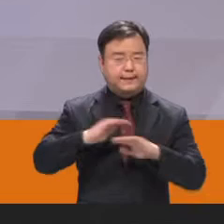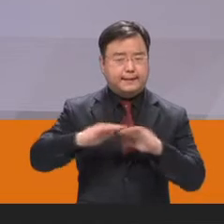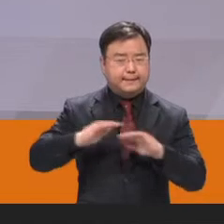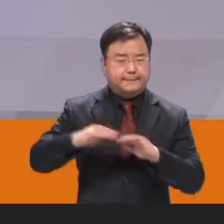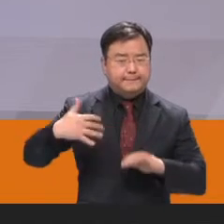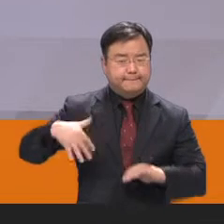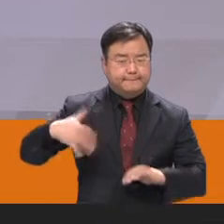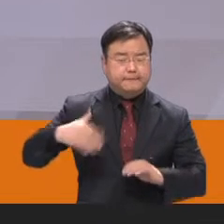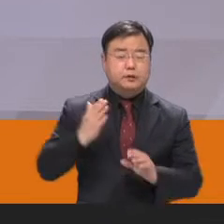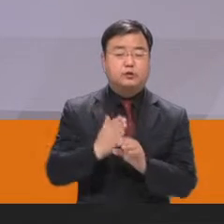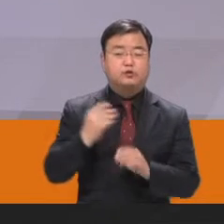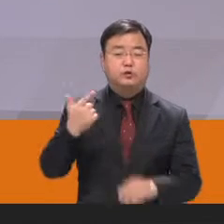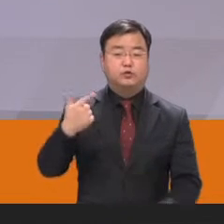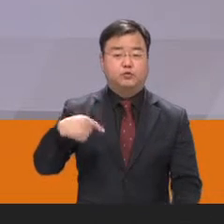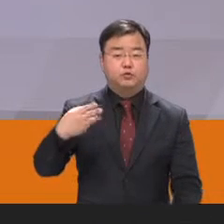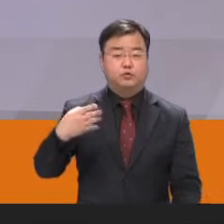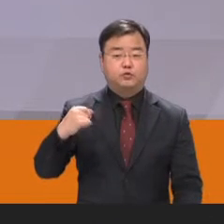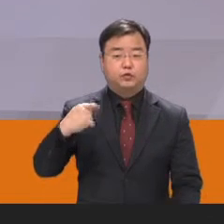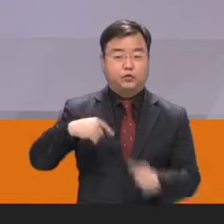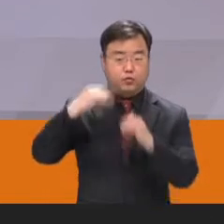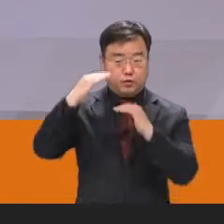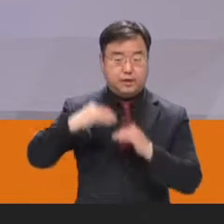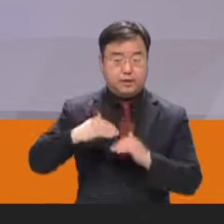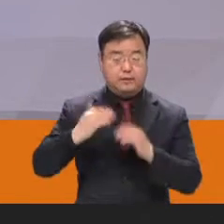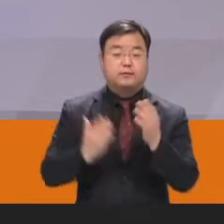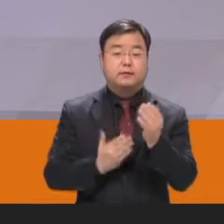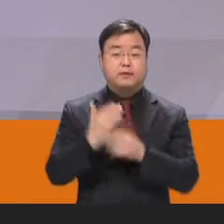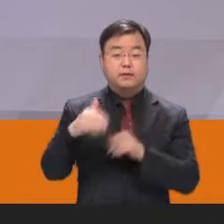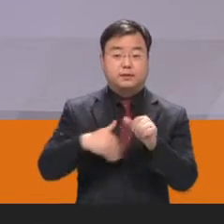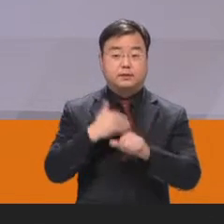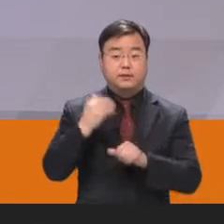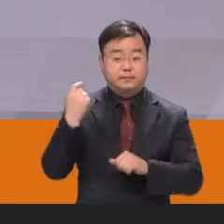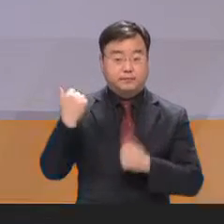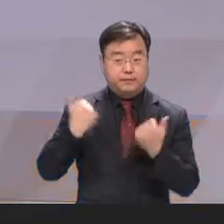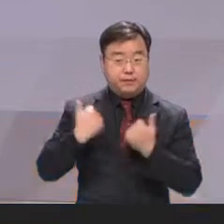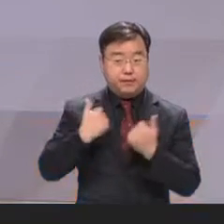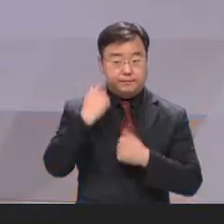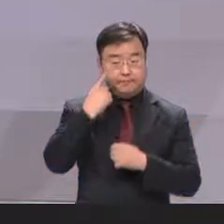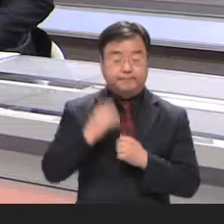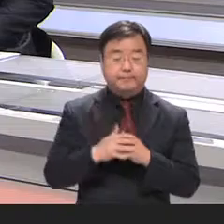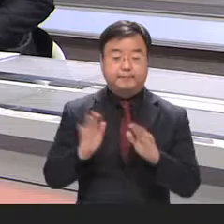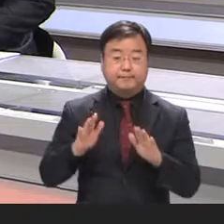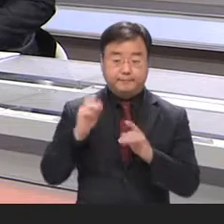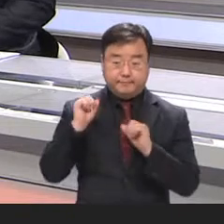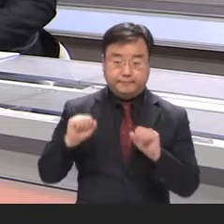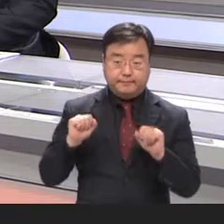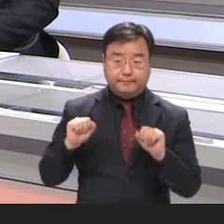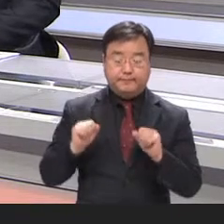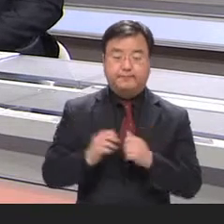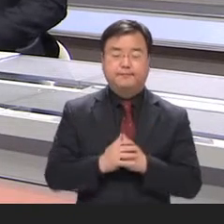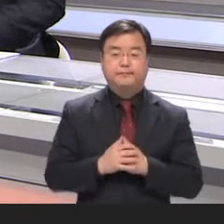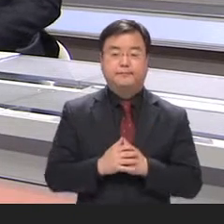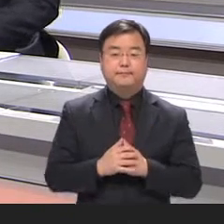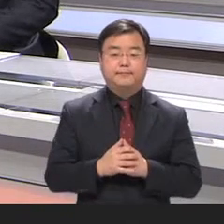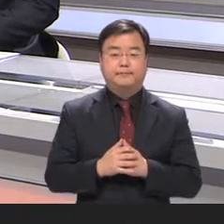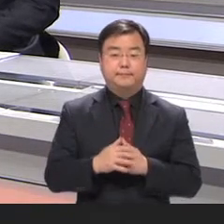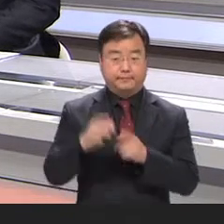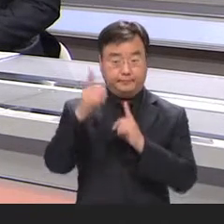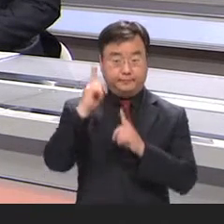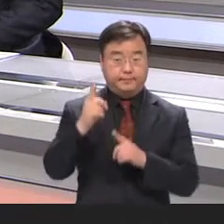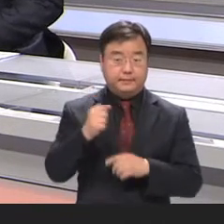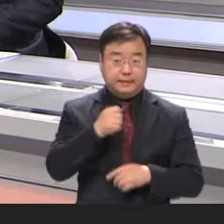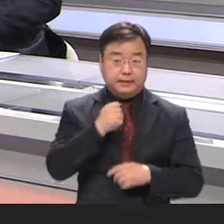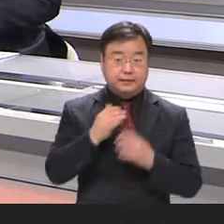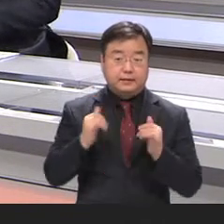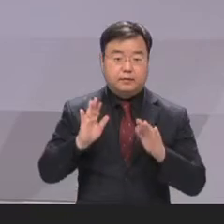있는 누리과정 사태에 대해서 살펴보겠습니다 이동현 기자 스튜디오에 나와 있습니다 안녕하십니까 4 자 느 기자 이